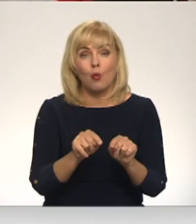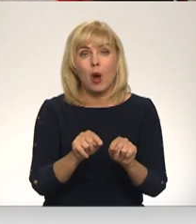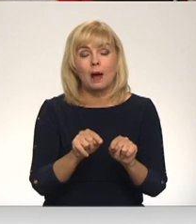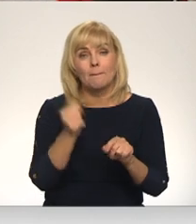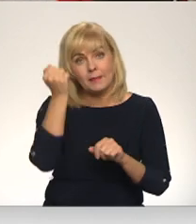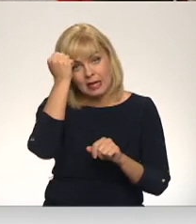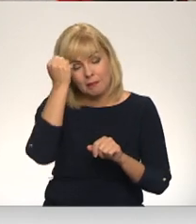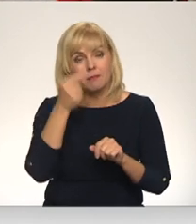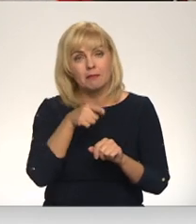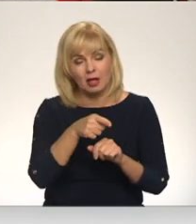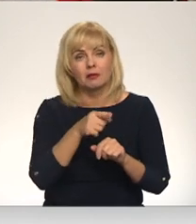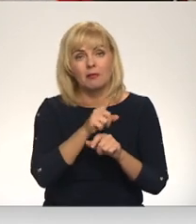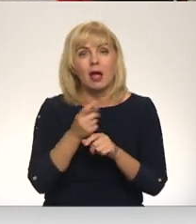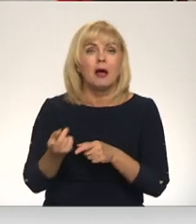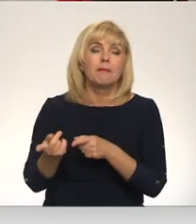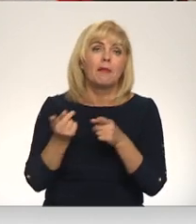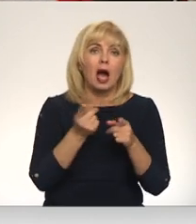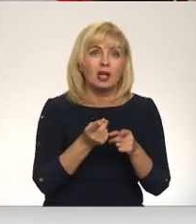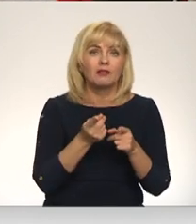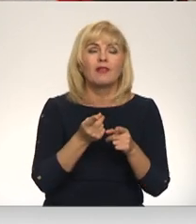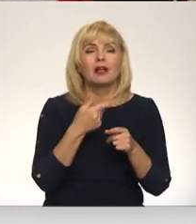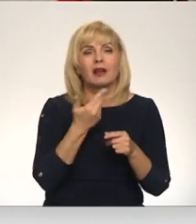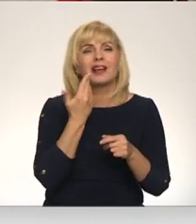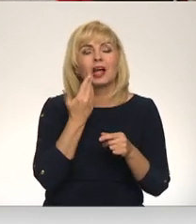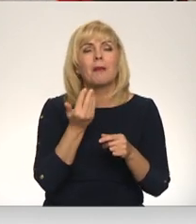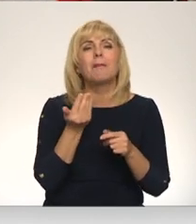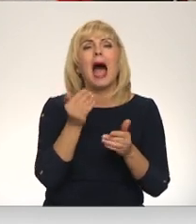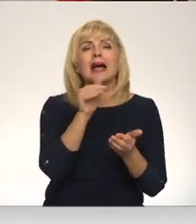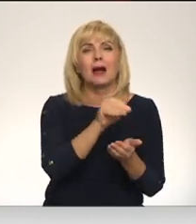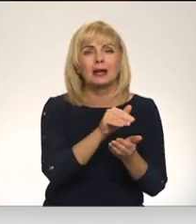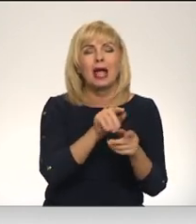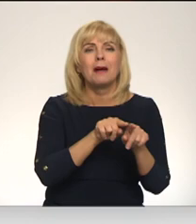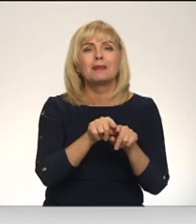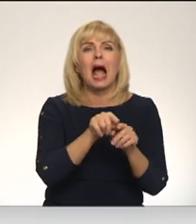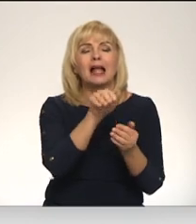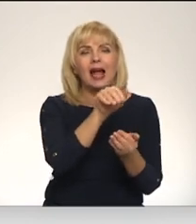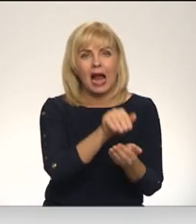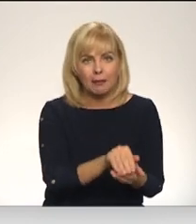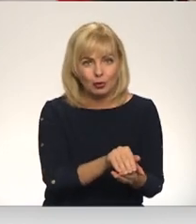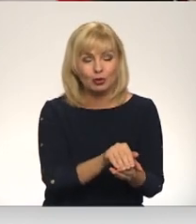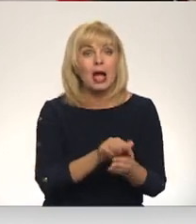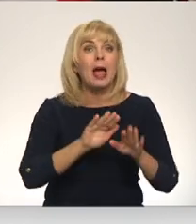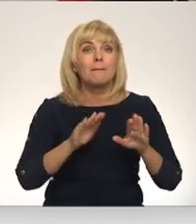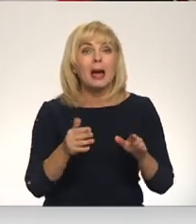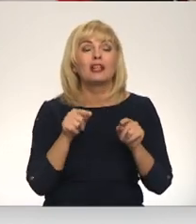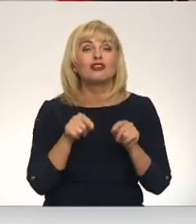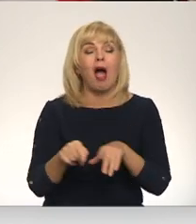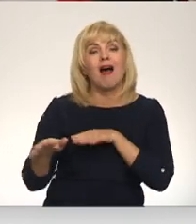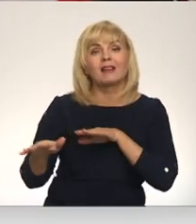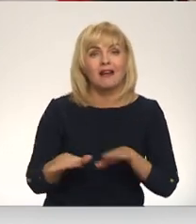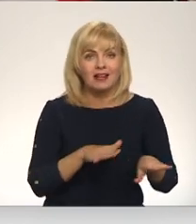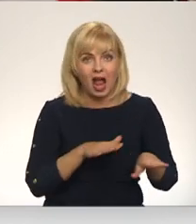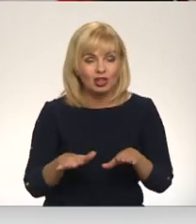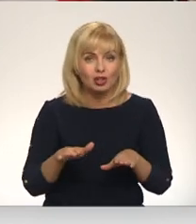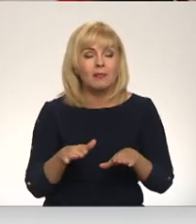monumentu pārvietotu un pārabedīšanu veiktu, brāļu kapos, bet tā kā šāda rīcība